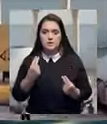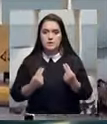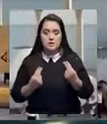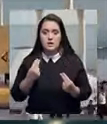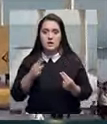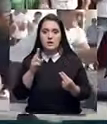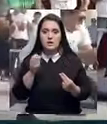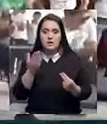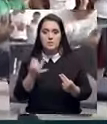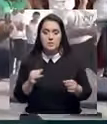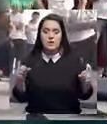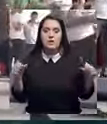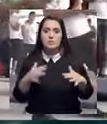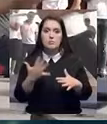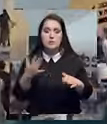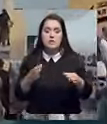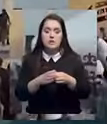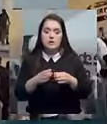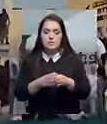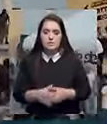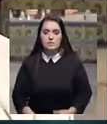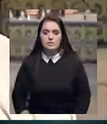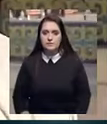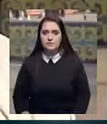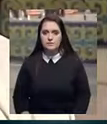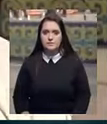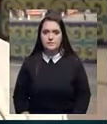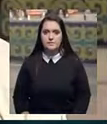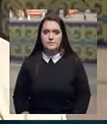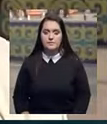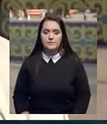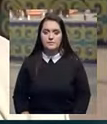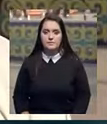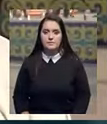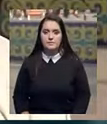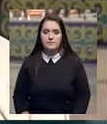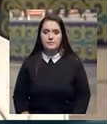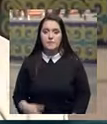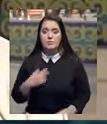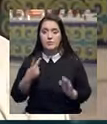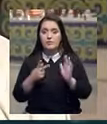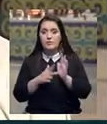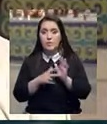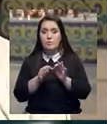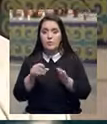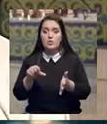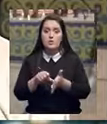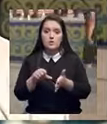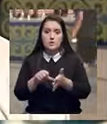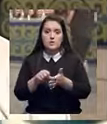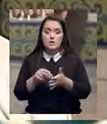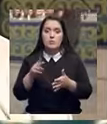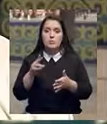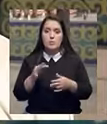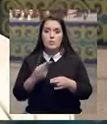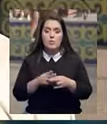берегу Каспия собрал 5 команд из 5 микрорайонов Актау. Мы представляем 28-й микрорайон. Я участвую в состязаниях по